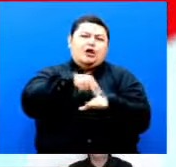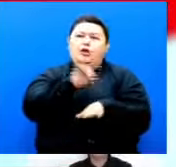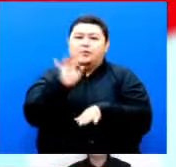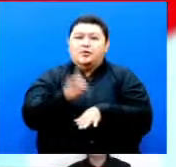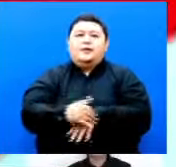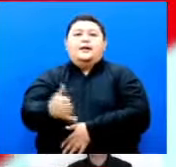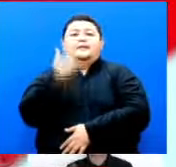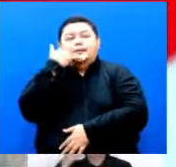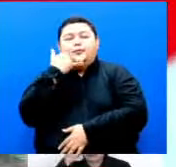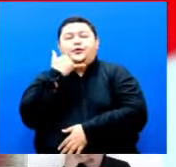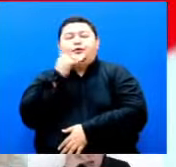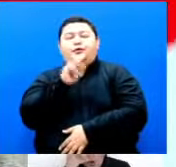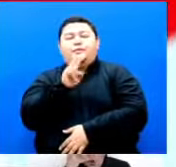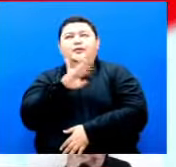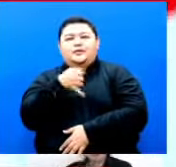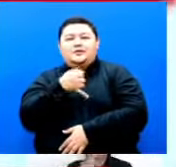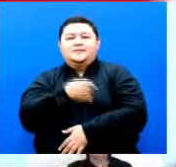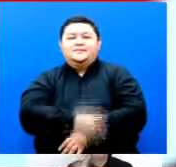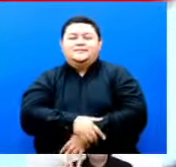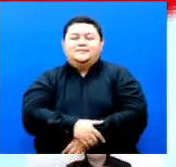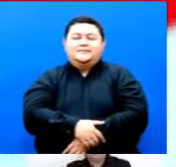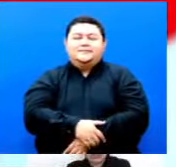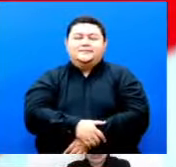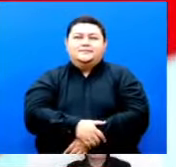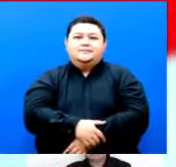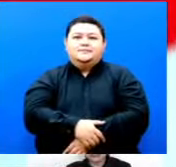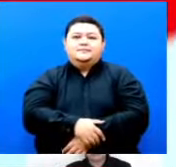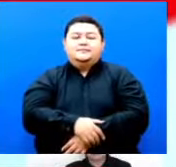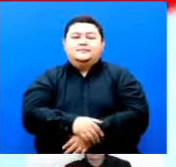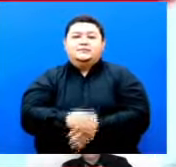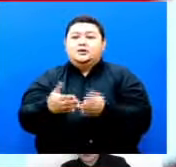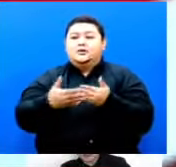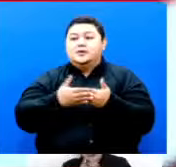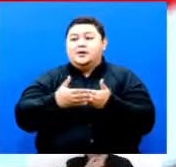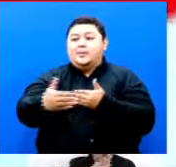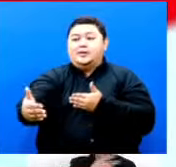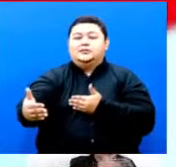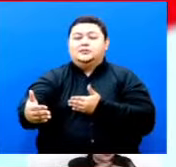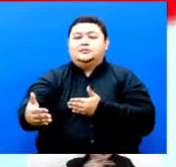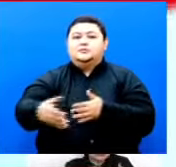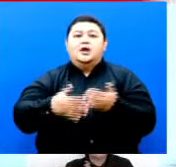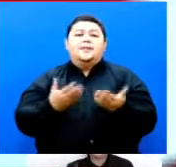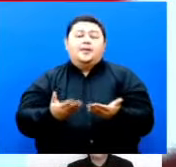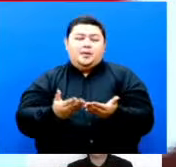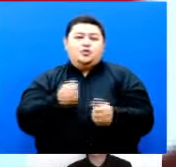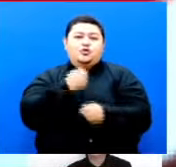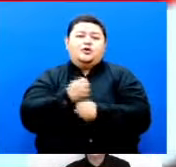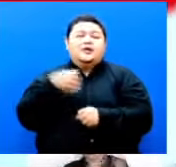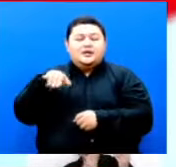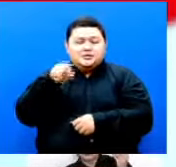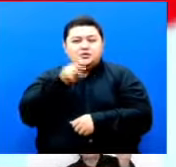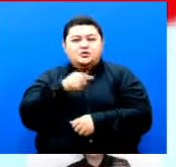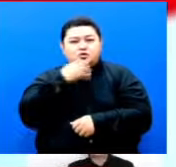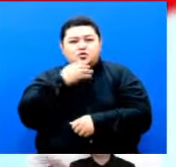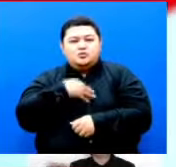Hanyadengansatu panggilantelepon24jamuntukitu.Dandalam jangkapanjang.Bagaimanapun,GenerasiZmemiliki